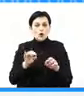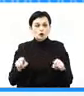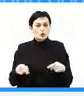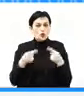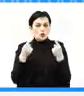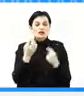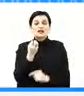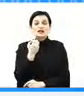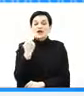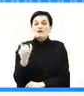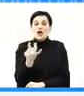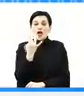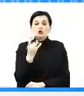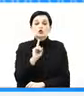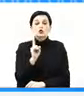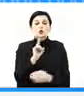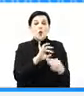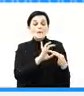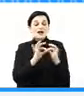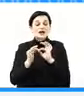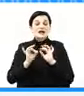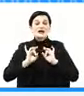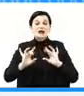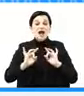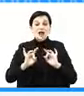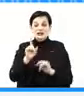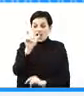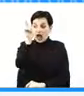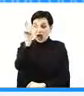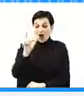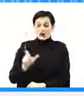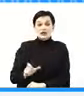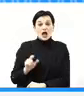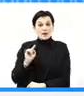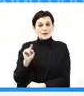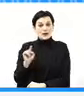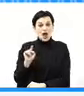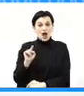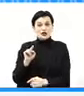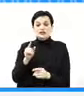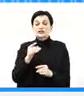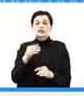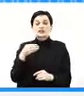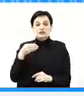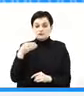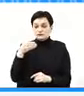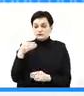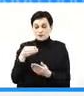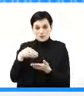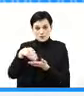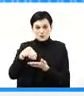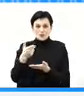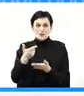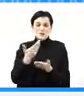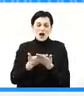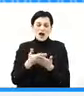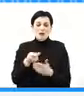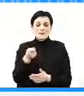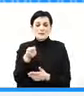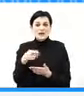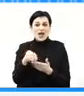კიდევ ერთხელ რო განმარტება გავაკეთო, ესე იგი ადამიანი, რომელიც ყიდულობს ბილეთს და შედის, არ ვიცი,